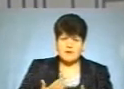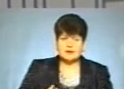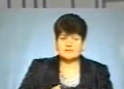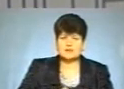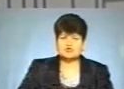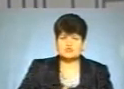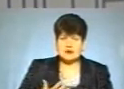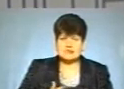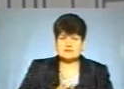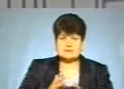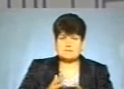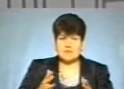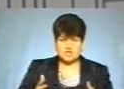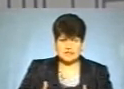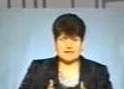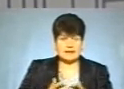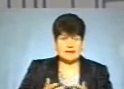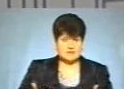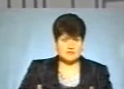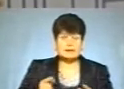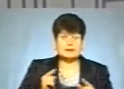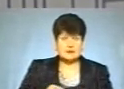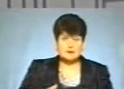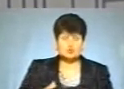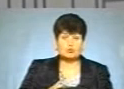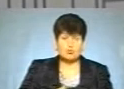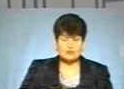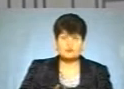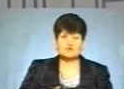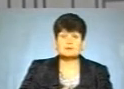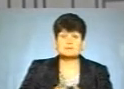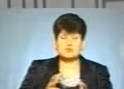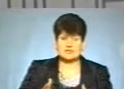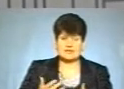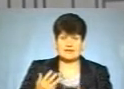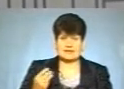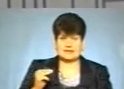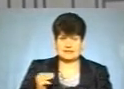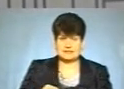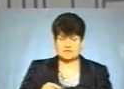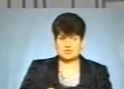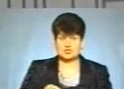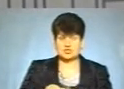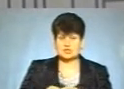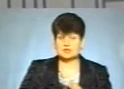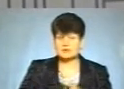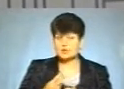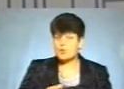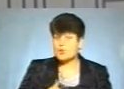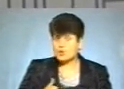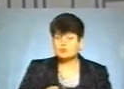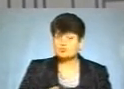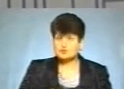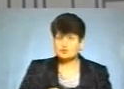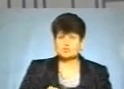жаль, збільшили їх кількість. Тобто так скорочували, що аж збільшили на декілька тисяч з 2017 року кількість чиновників. А чому? Тому